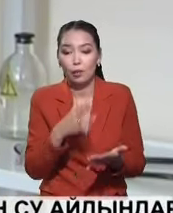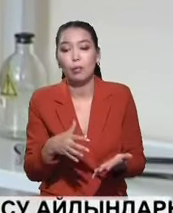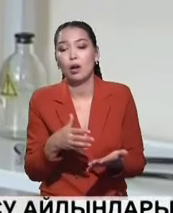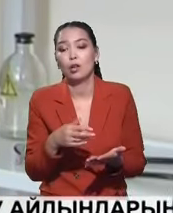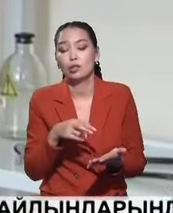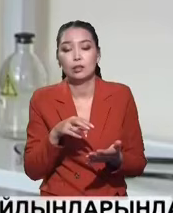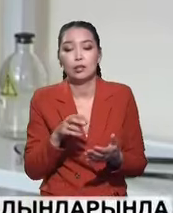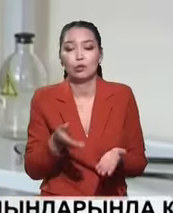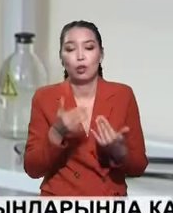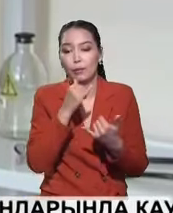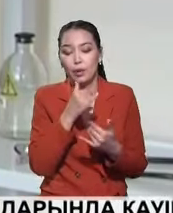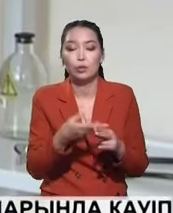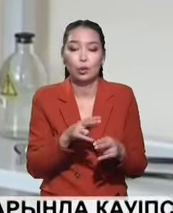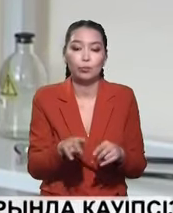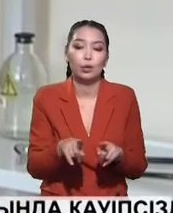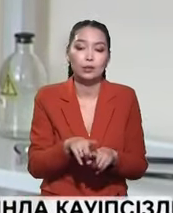сол науқастарды, әрине,